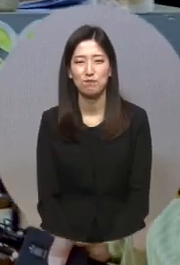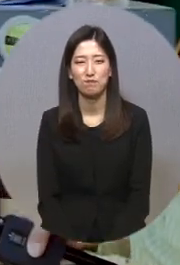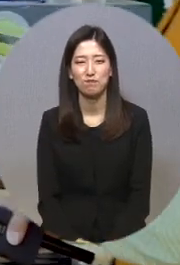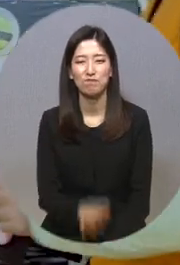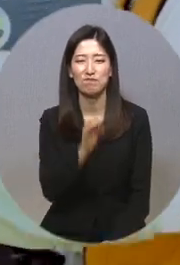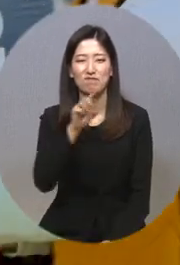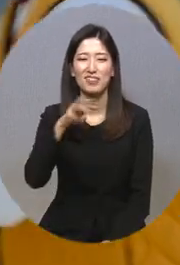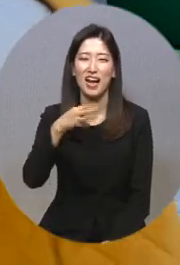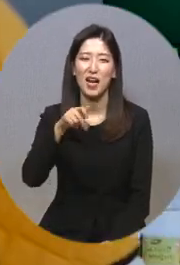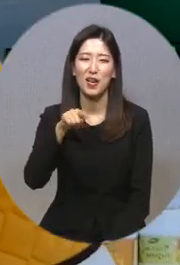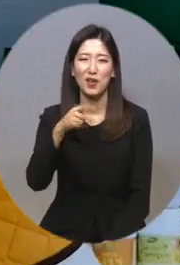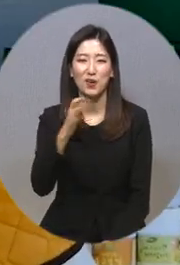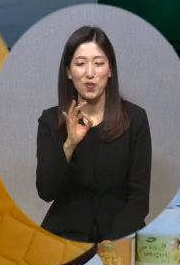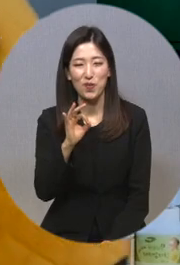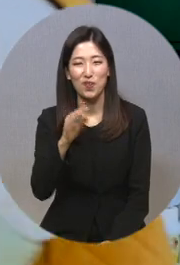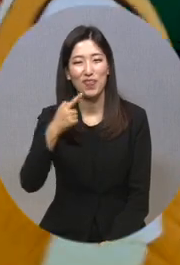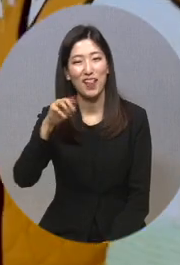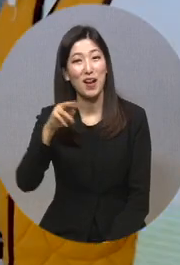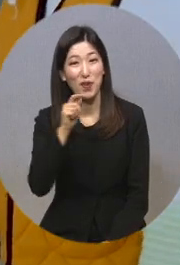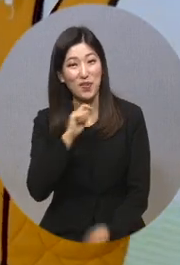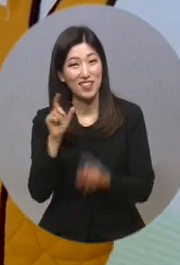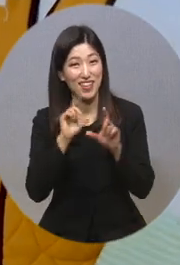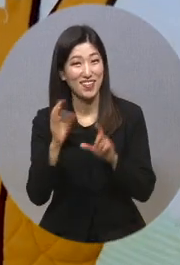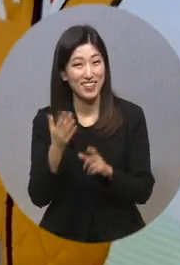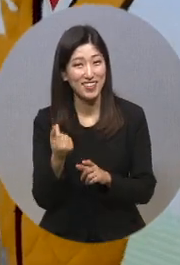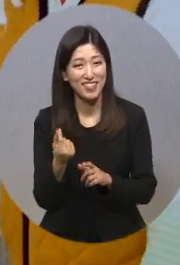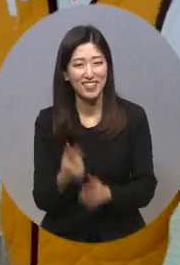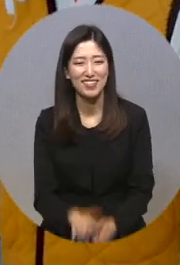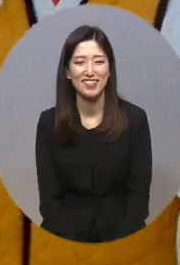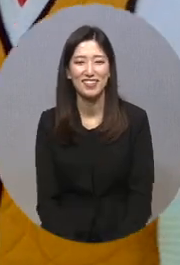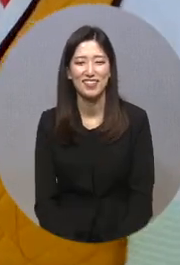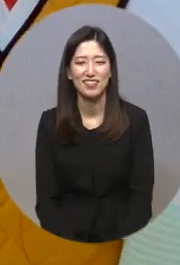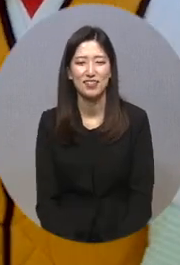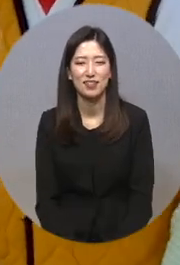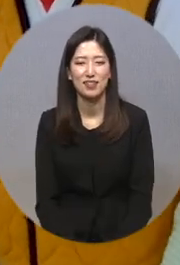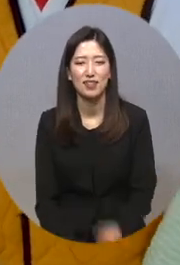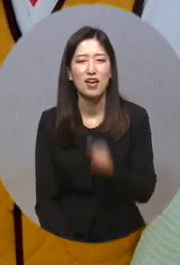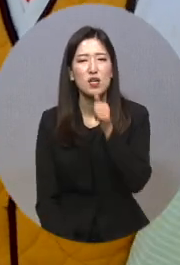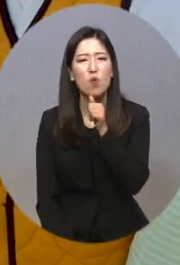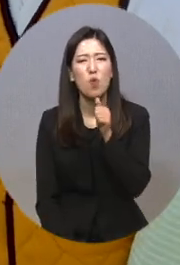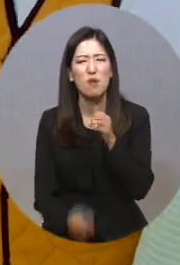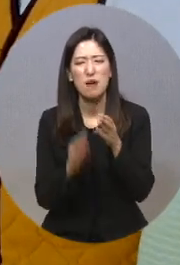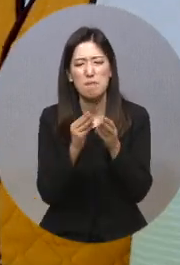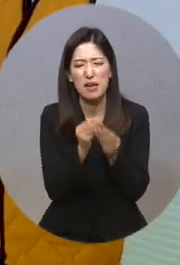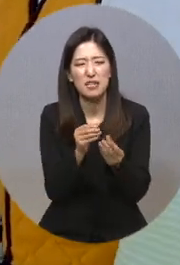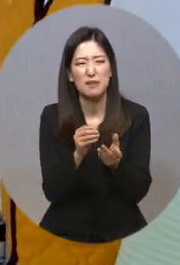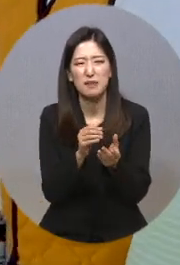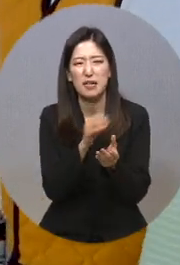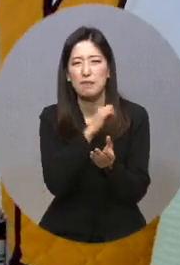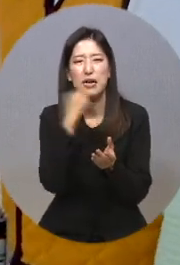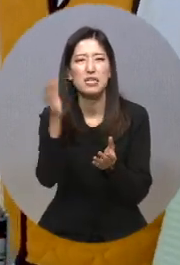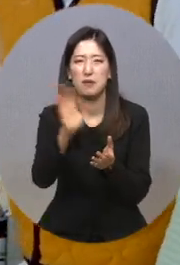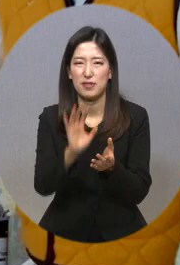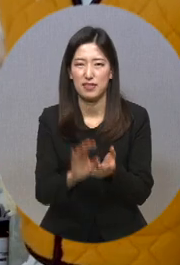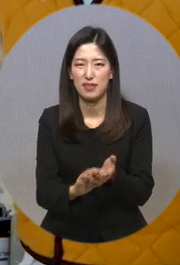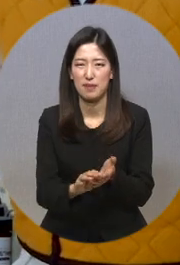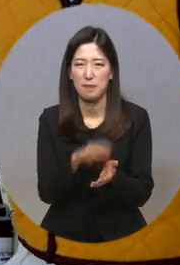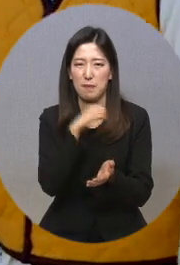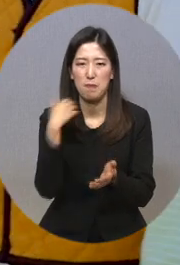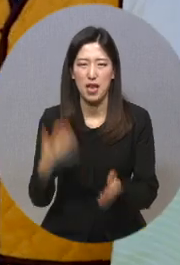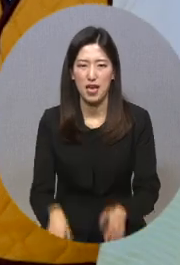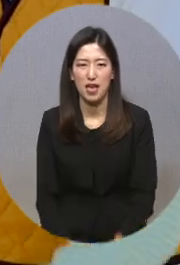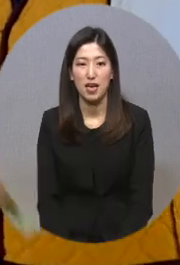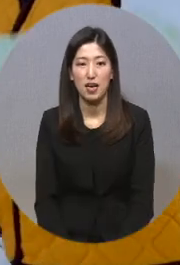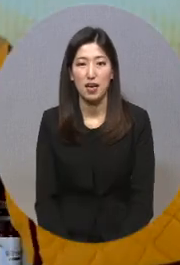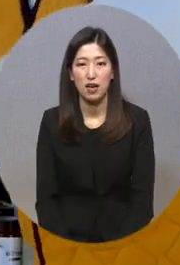살아야 된다는 것처럼 알콩이 빠르다. 콩을 너무 바삿으면 맛이 없어요. 그러니까